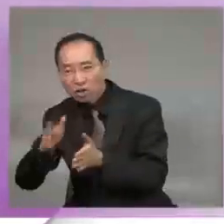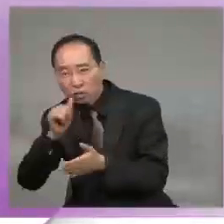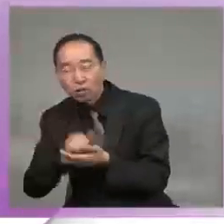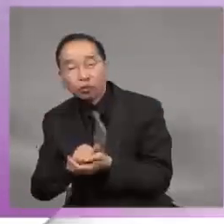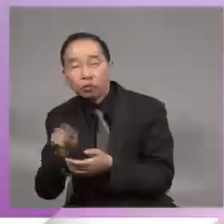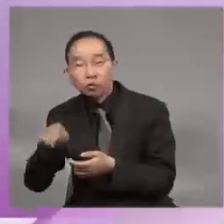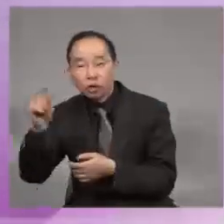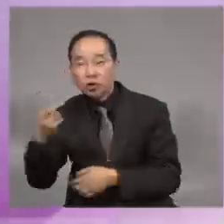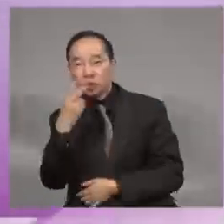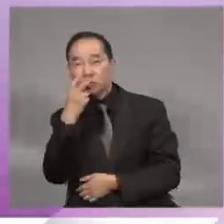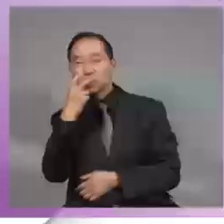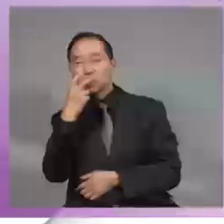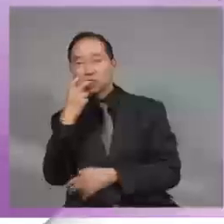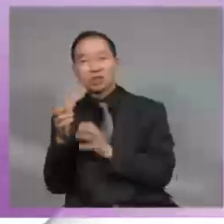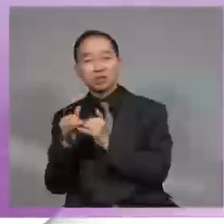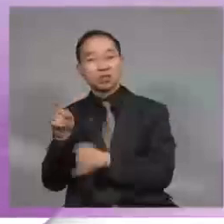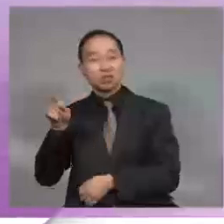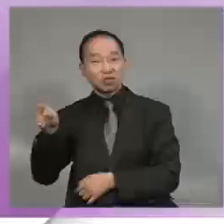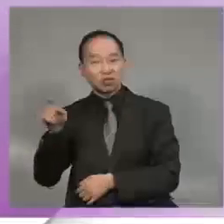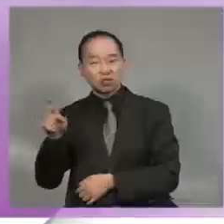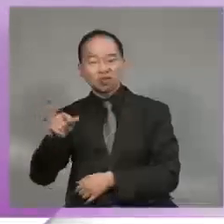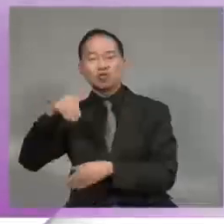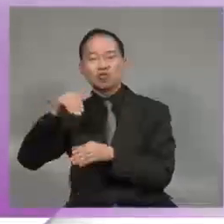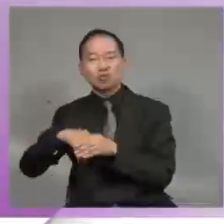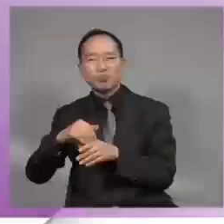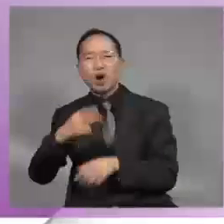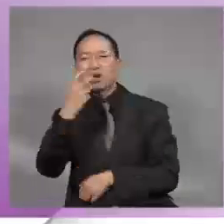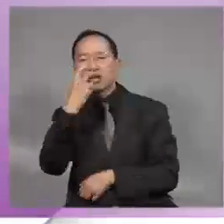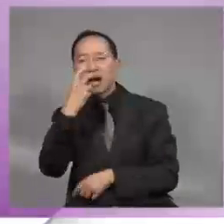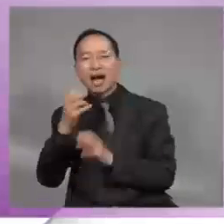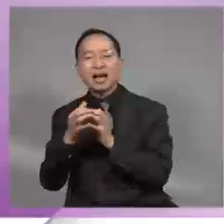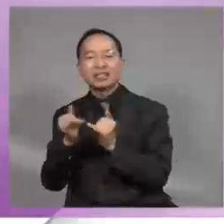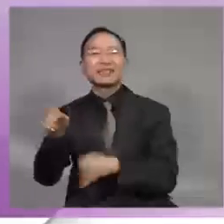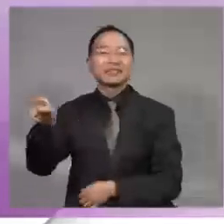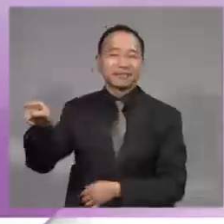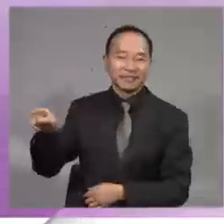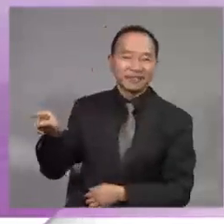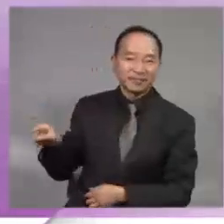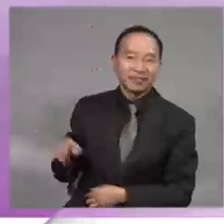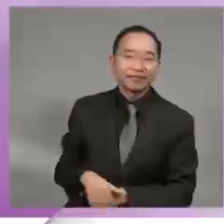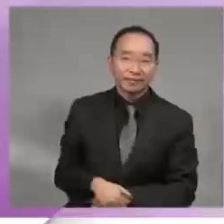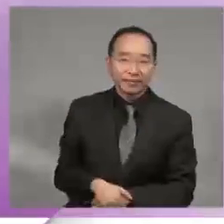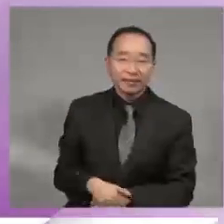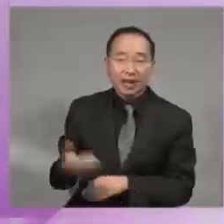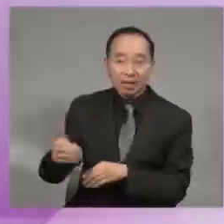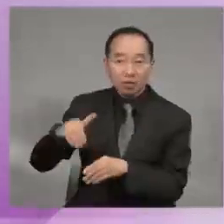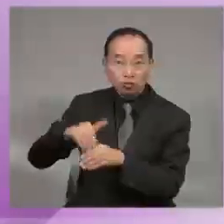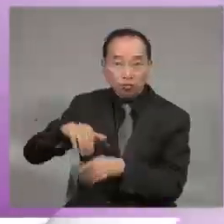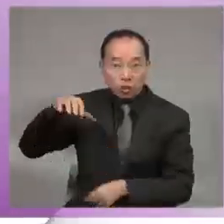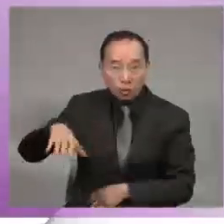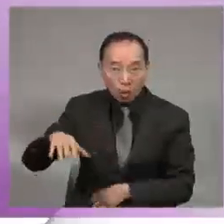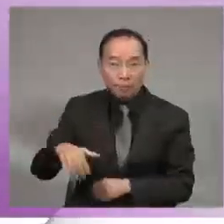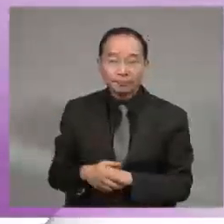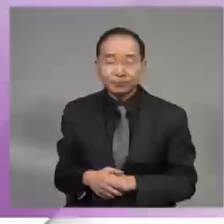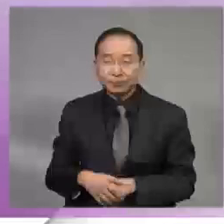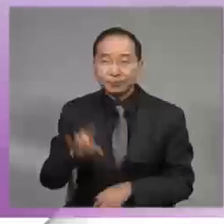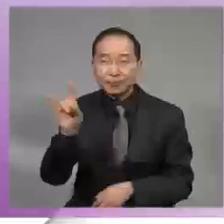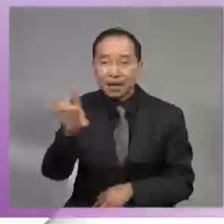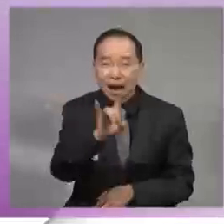떨어져서 지켜보고 계신 분들이 투표 참관인 분들인 것 같습니다. 그 참관인 네. 지금 사전투표소에는 후보자별로